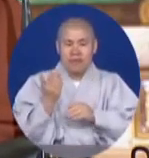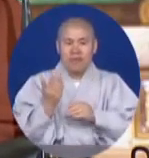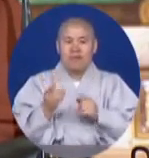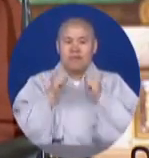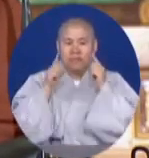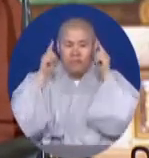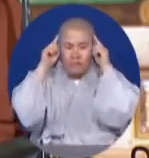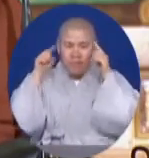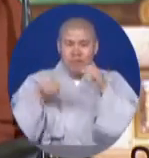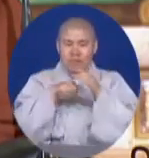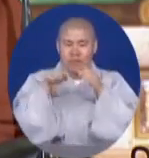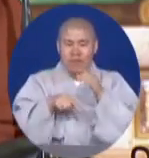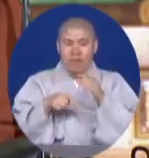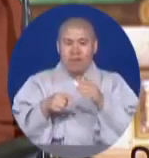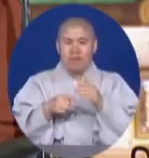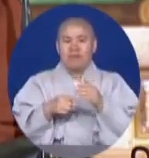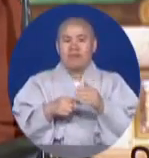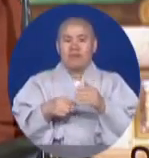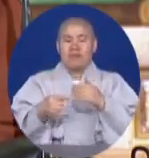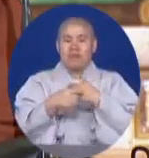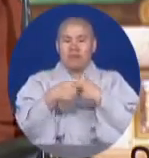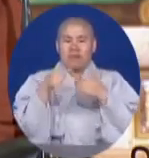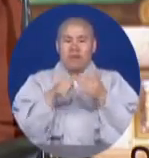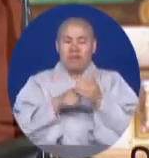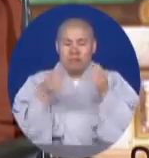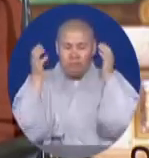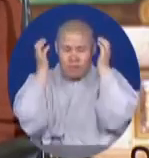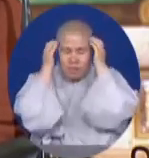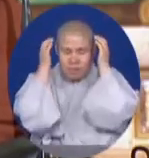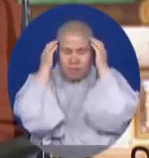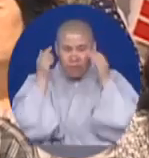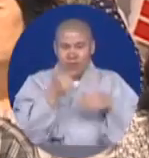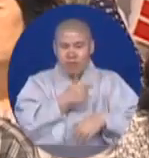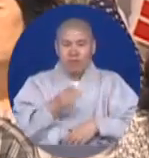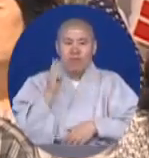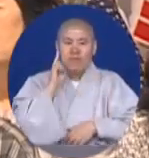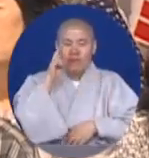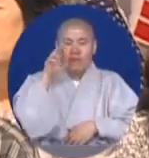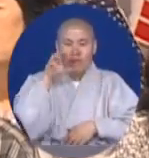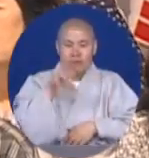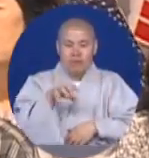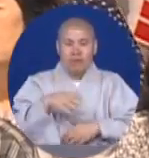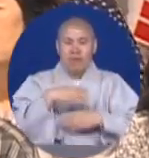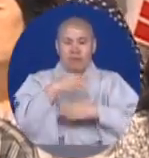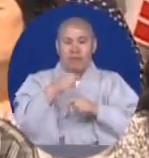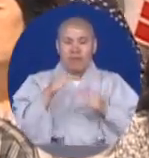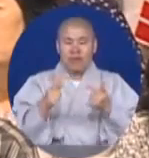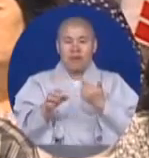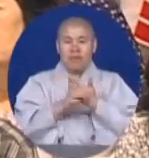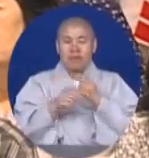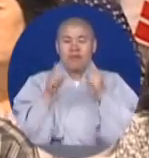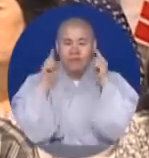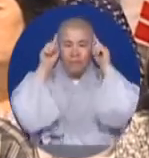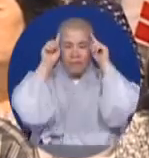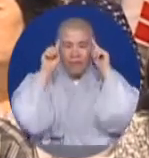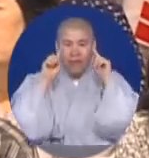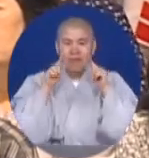핍박입니다. 핍박이 없으면 지옥이 아닙니다. 편안히 놔두면 지옥이 아니죠. 예를 들면